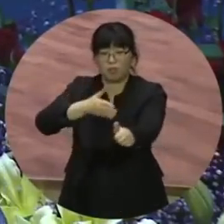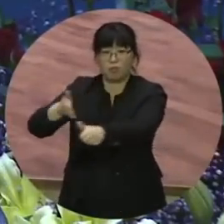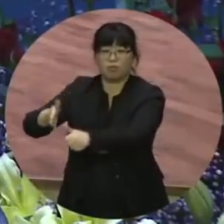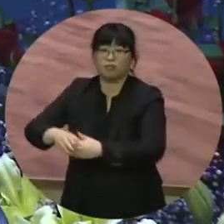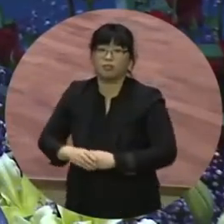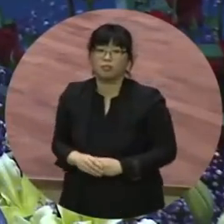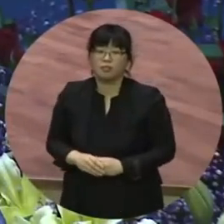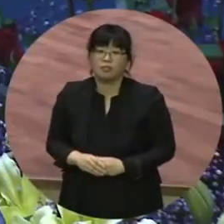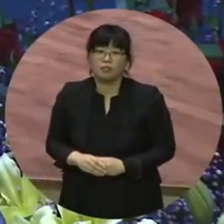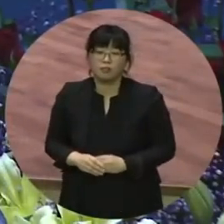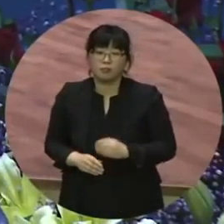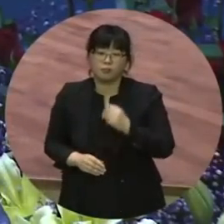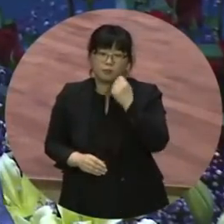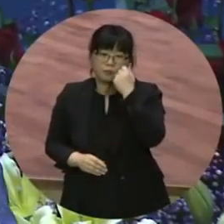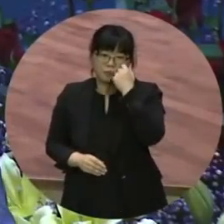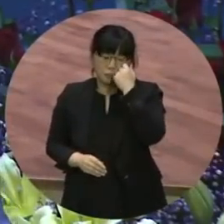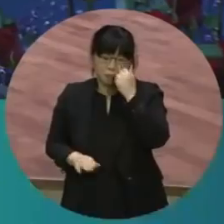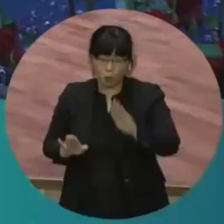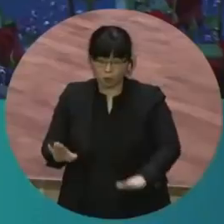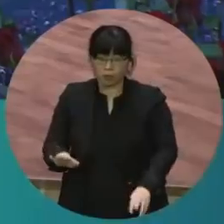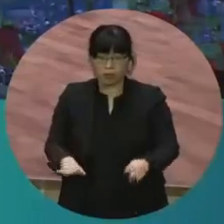자, 13절을 봅니다.